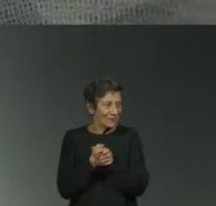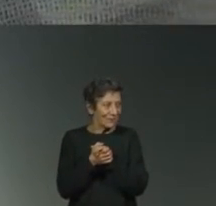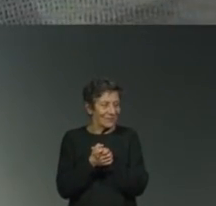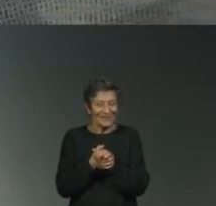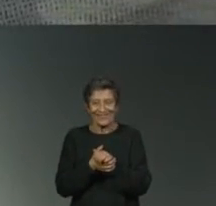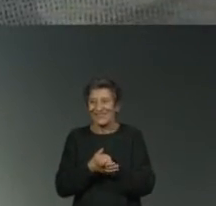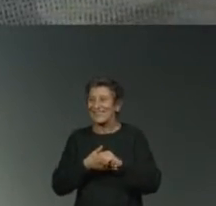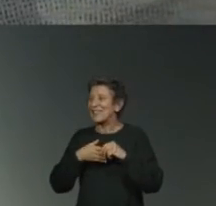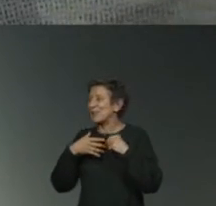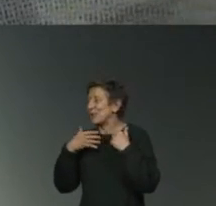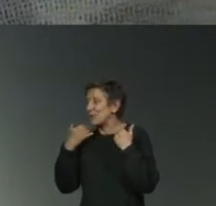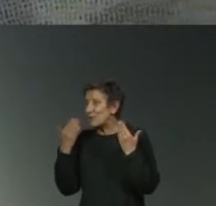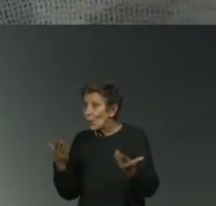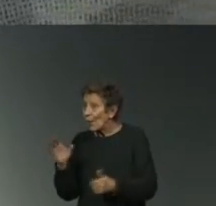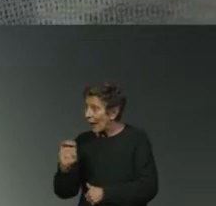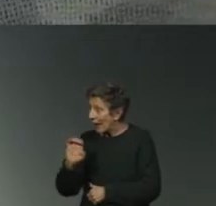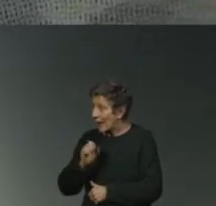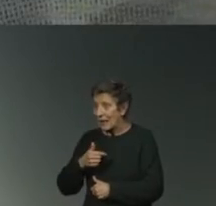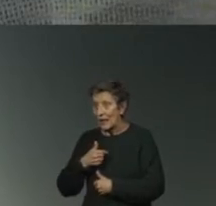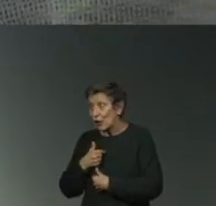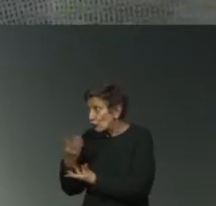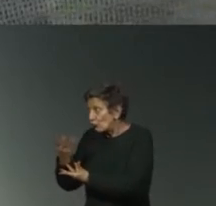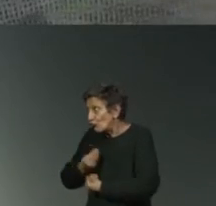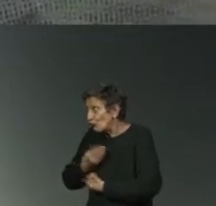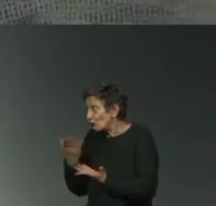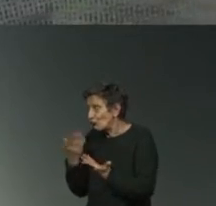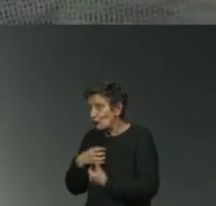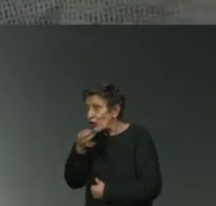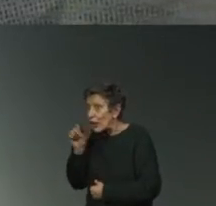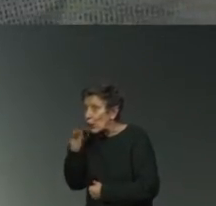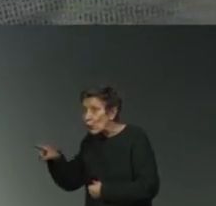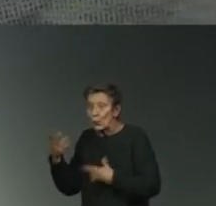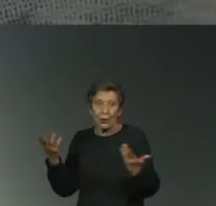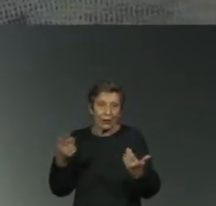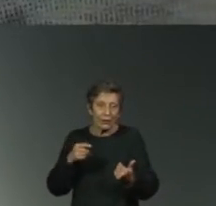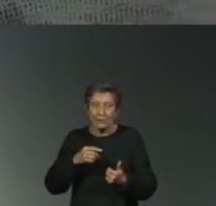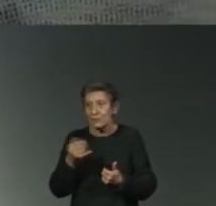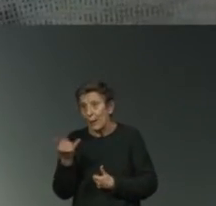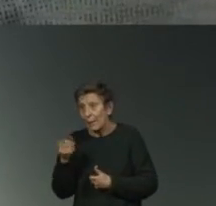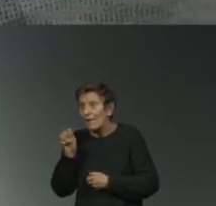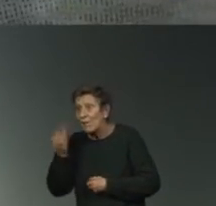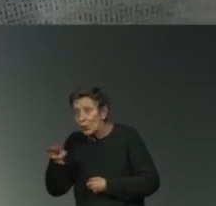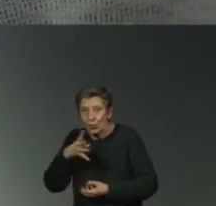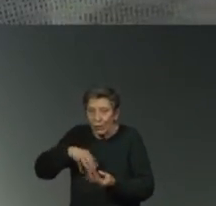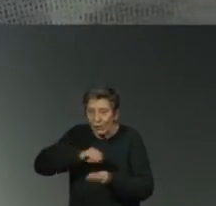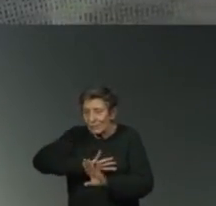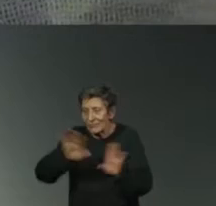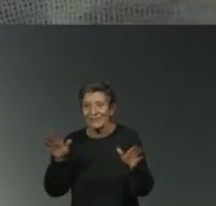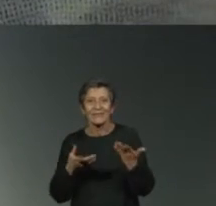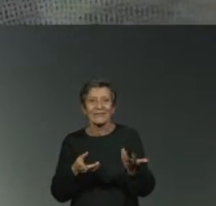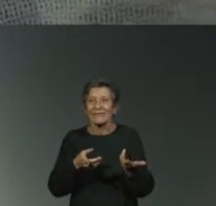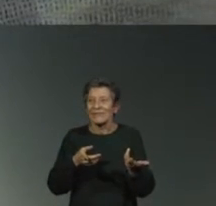Merci beaucoup, Eric. Donc, on te reçoit, on se tutoie, donc on va on va pas faire semblant. Non, voilà. Depuis le temps que les